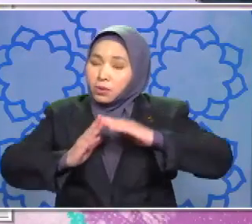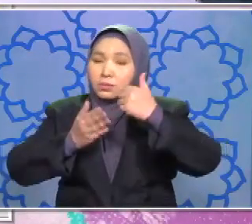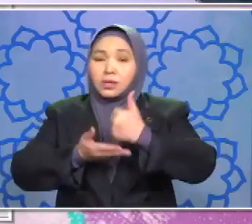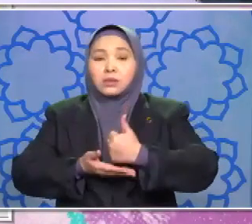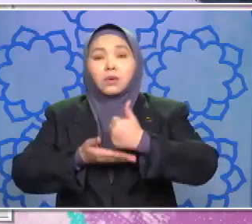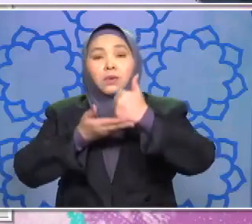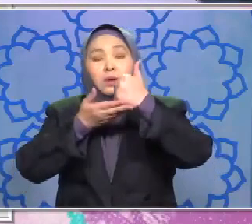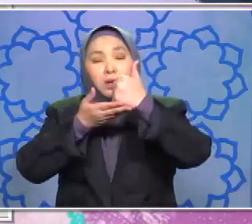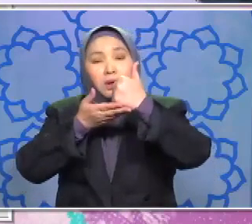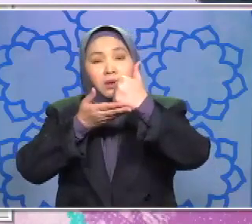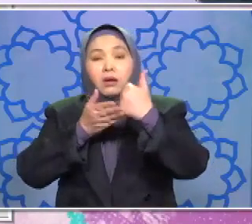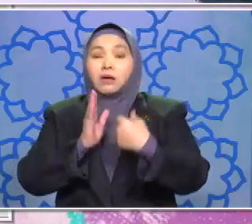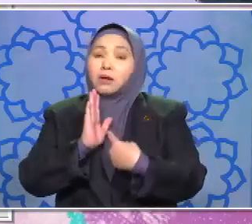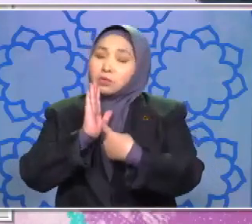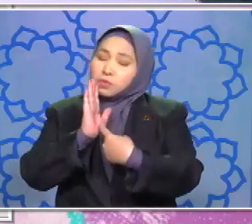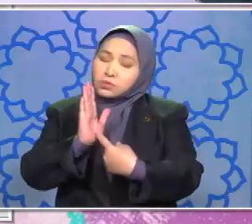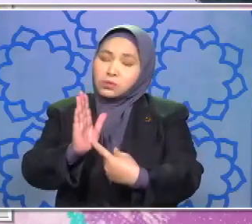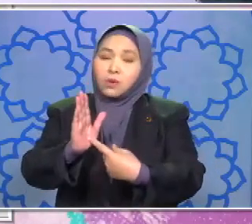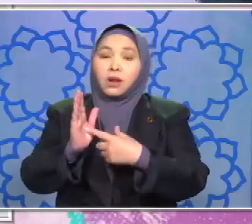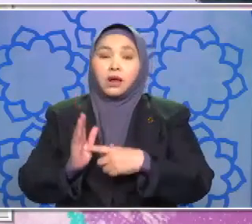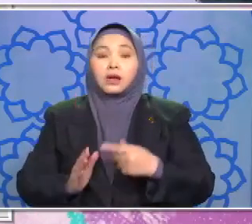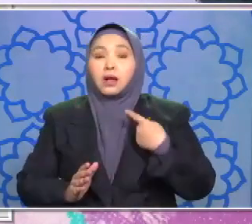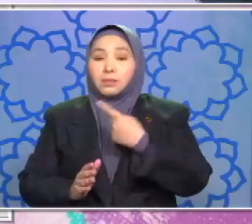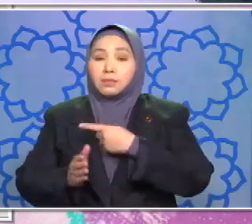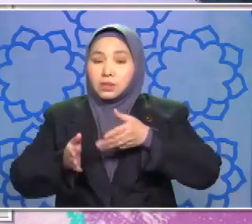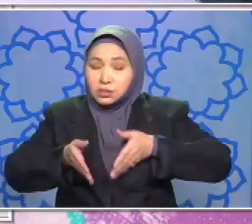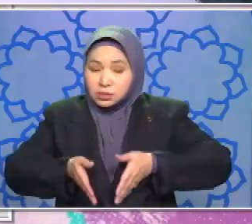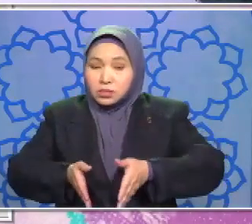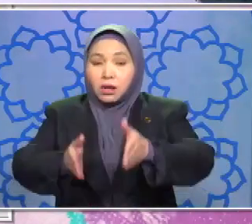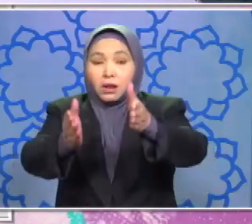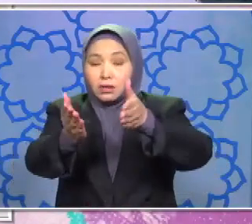nasta'in. Ihdina s-siratal